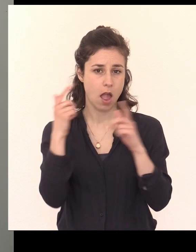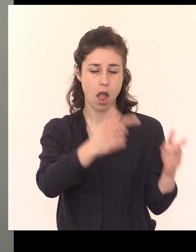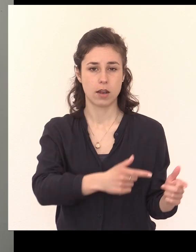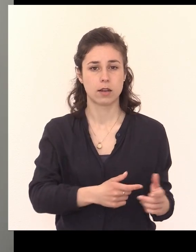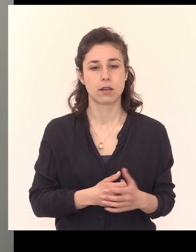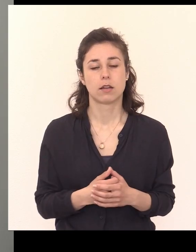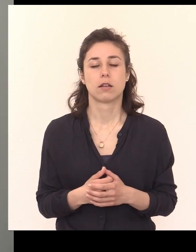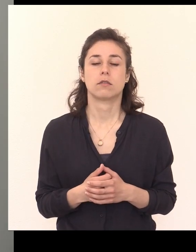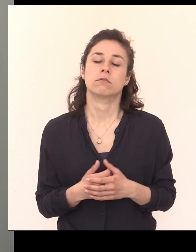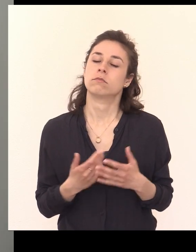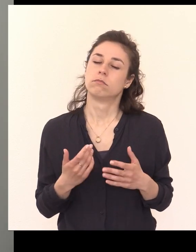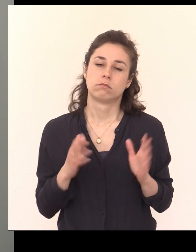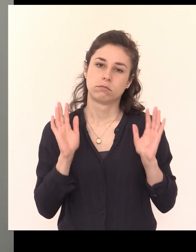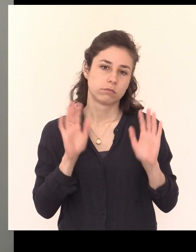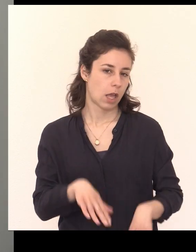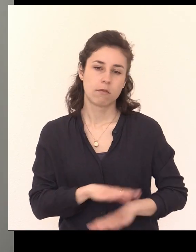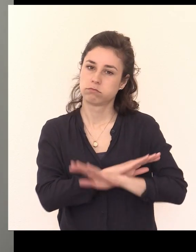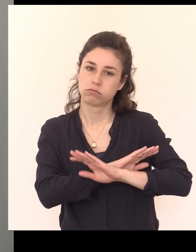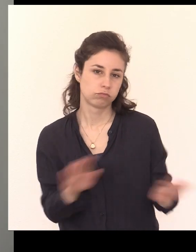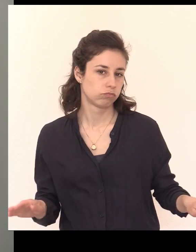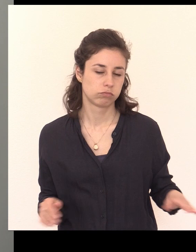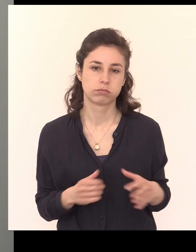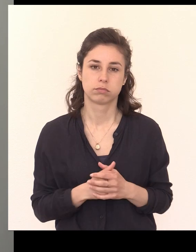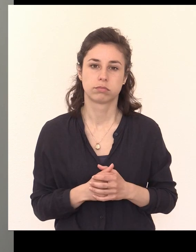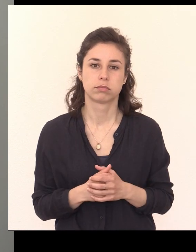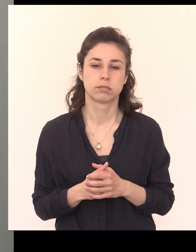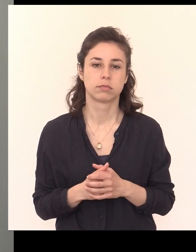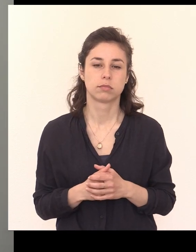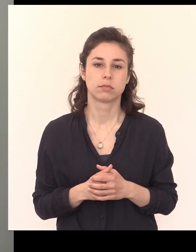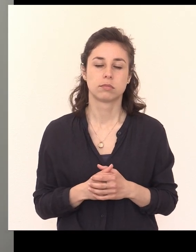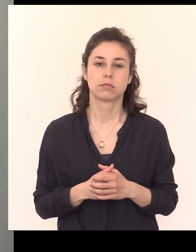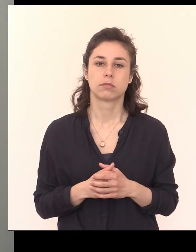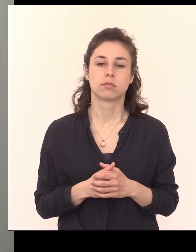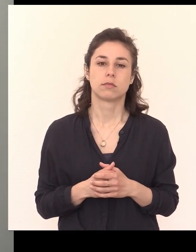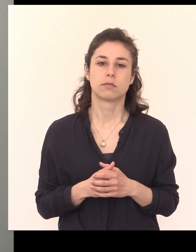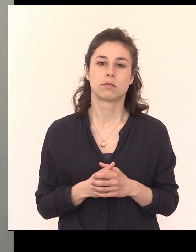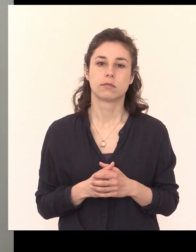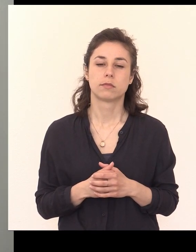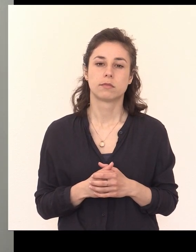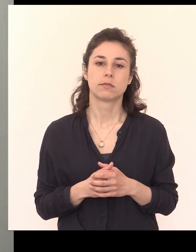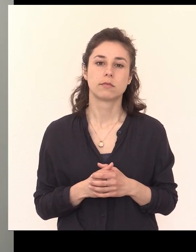deswegen habe ich gesagt, ne, Feierabend. Und das dann nach